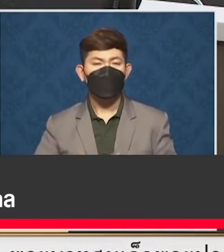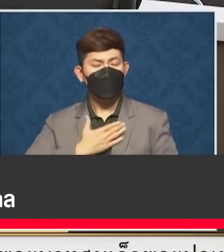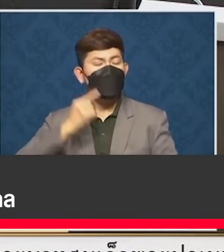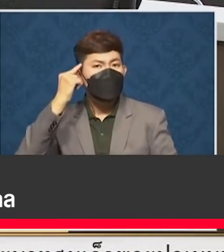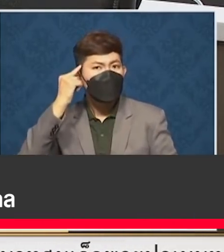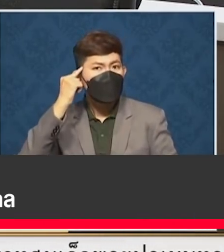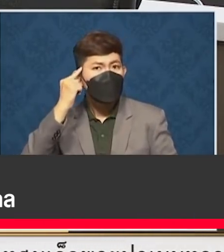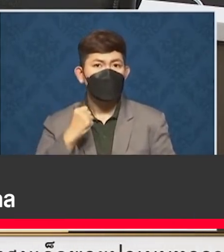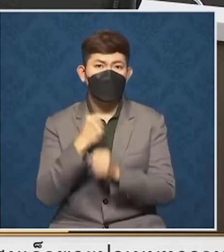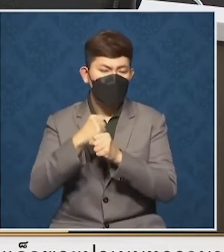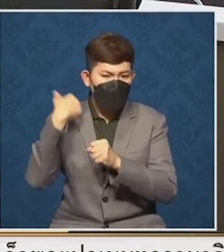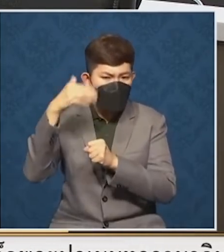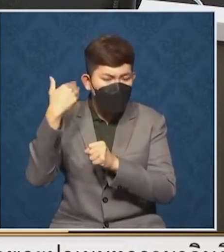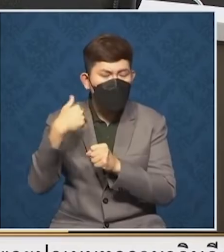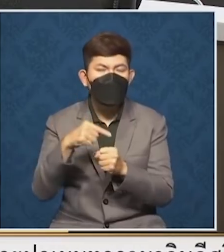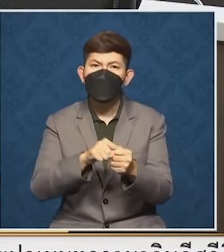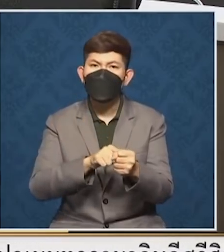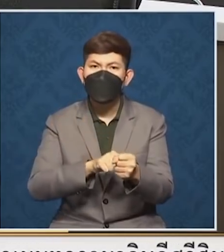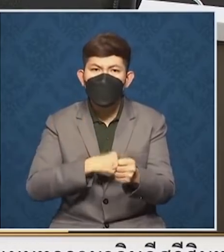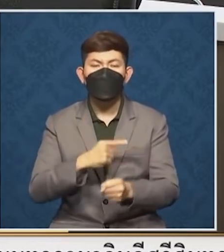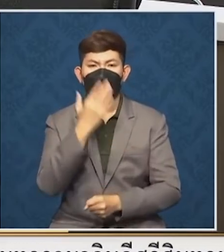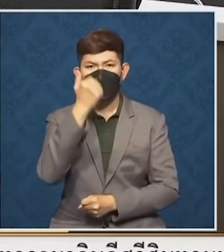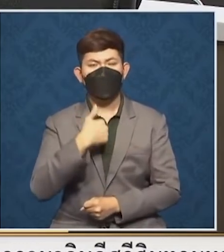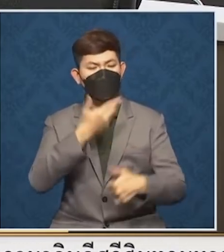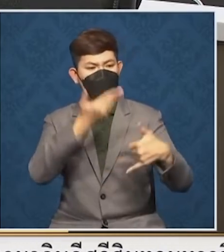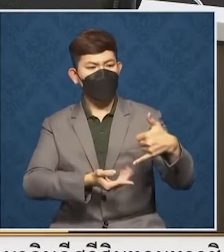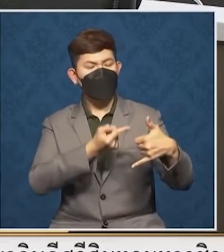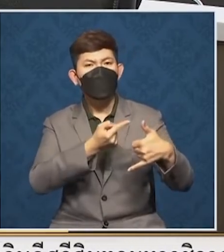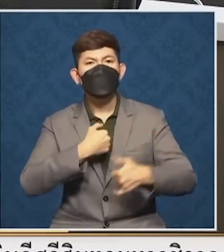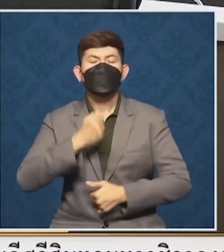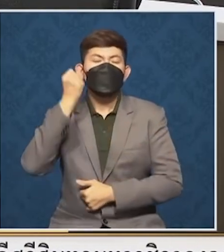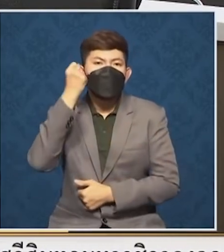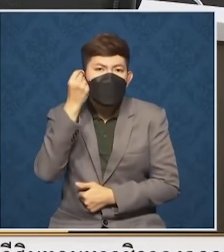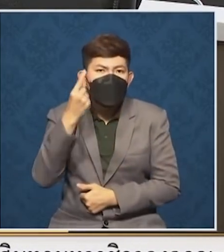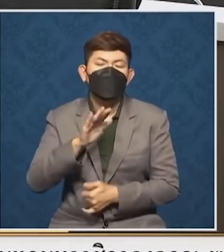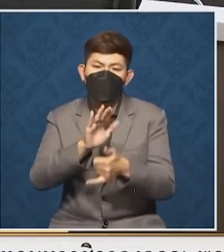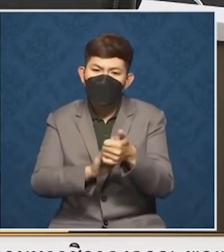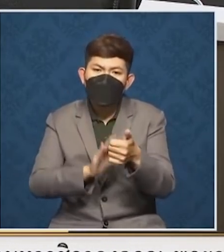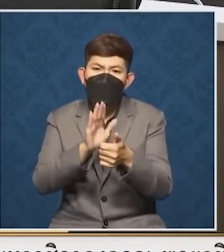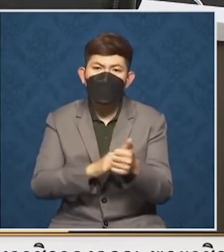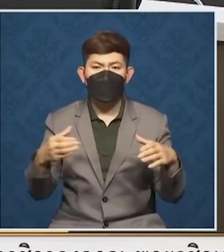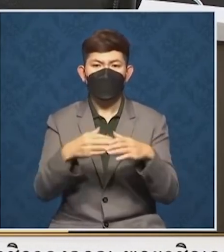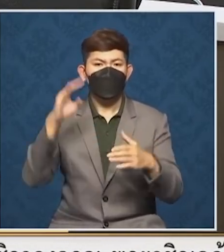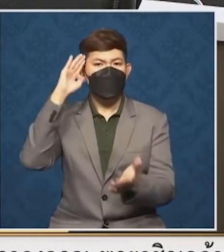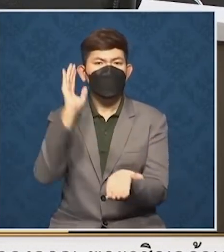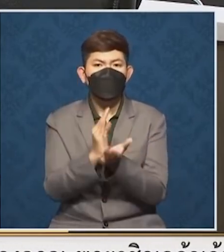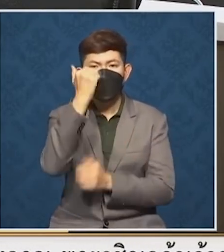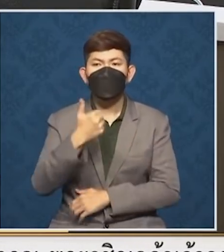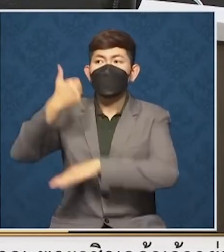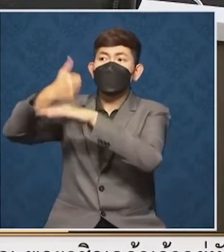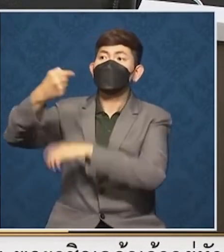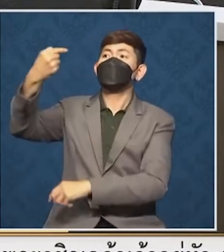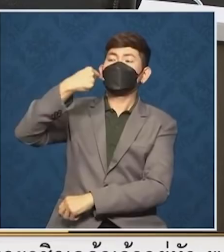ดว่านะคะที่ทำมาต่อเนื่องการกระทำแบบนี้ดิฉันก็มีความเห็นใจเจ้าหน้าที่ตำรวจชั้นผู้น้อยที่จะต้องทำตามที่นายสั่งนะคะ